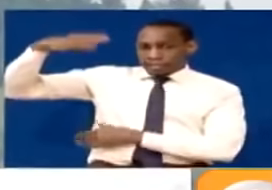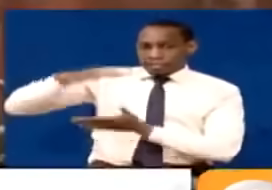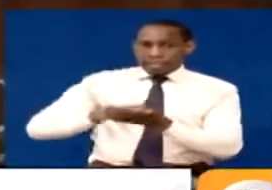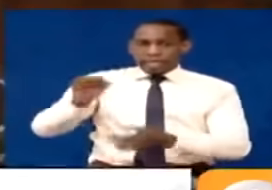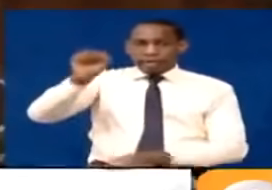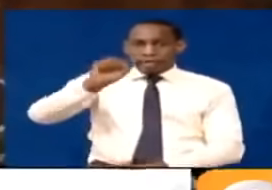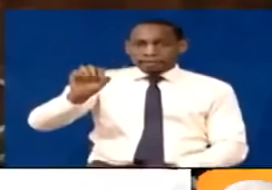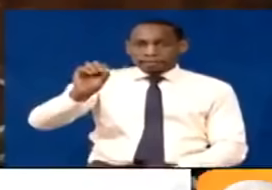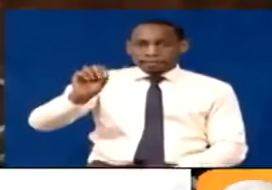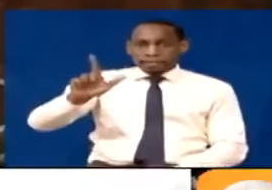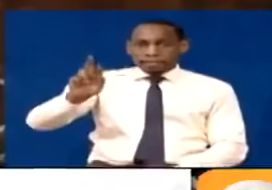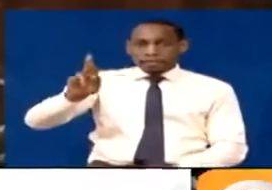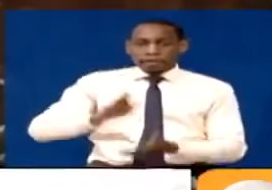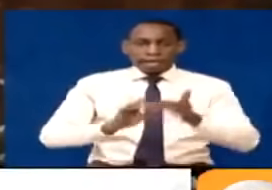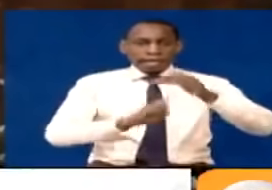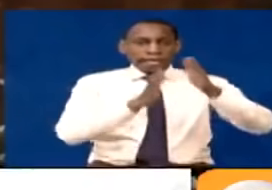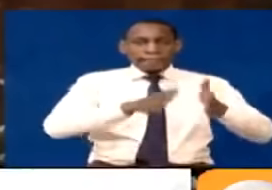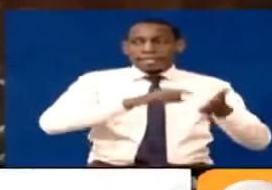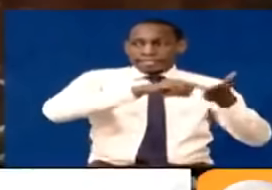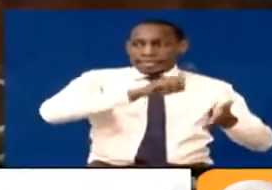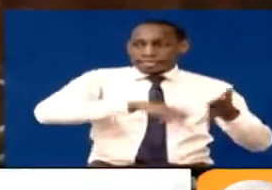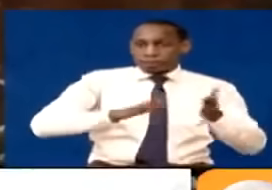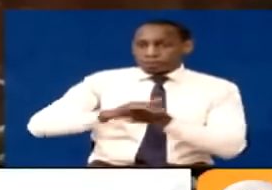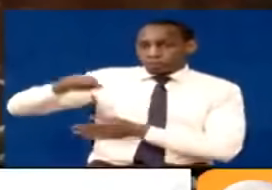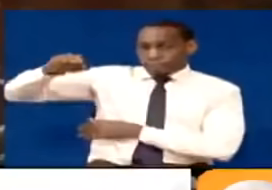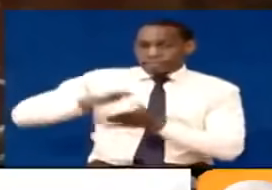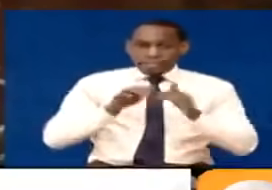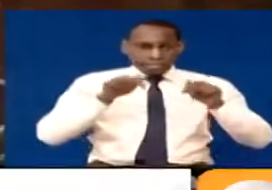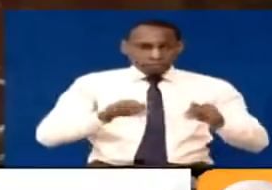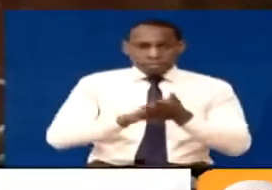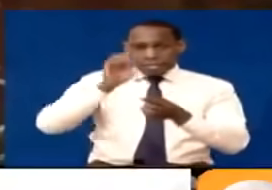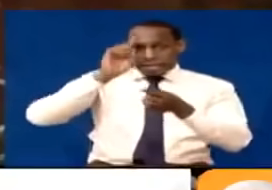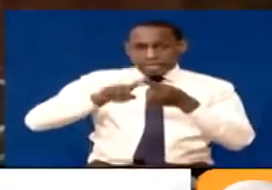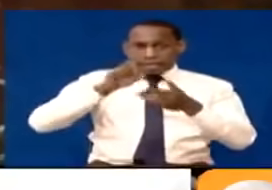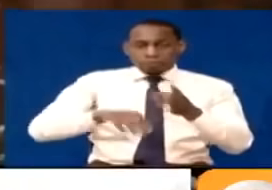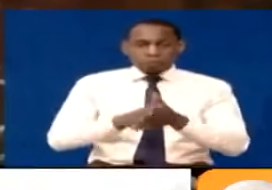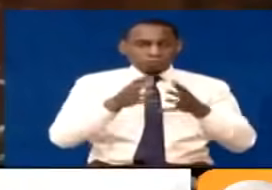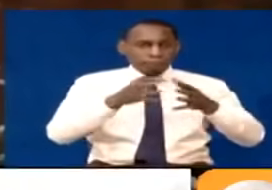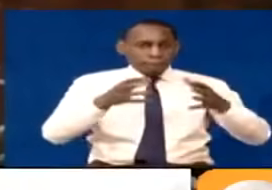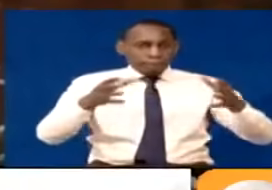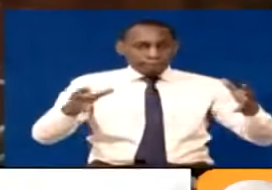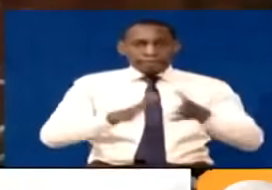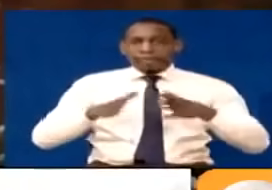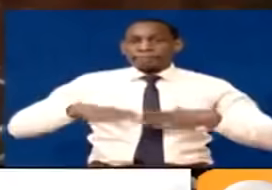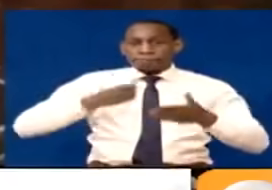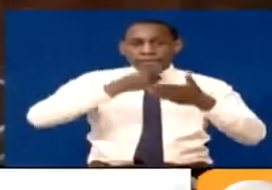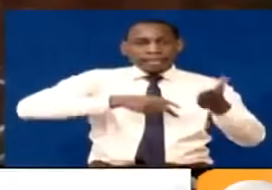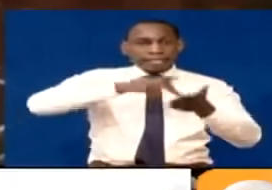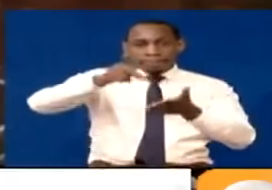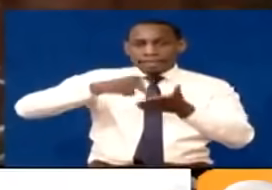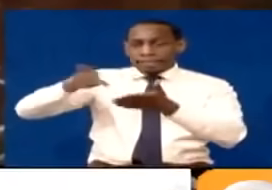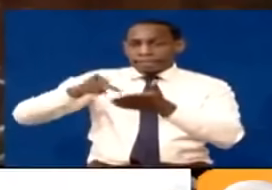upepo. Waziri Yattani amesisitiza kuwa bajeti ya hii leo imelenga kupanua wigo ili wanaolipa